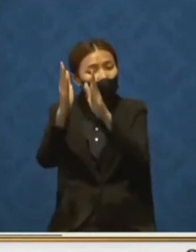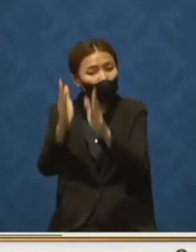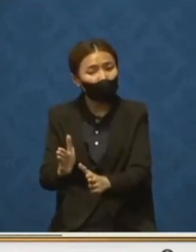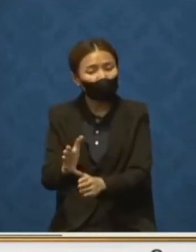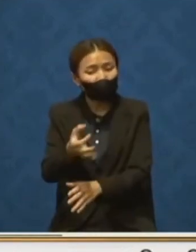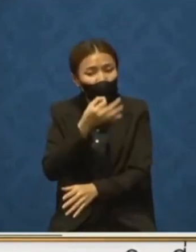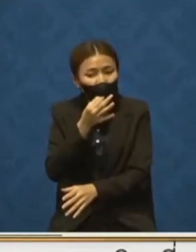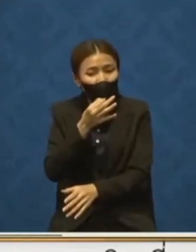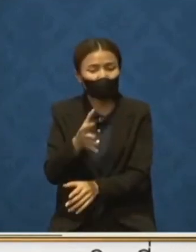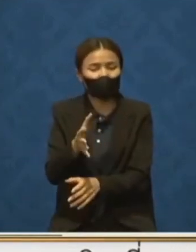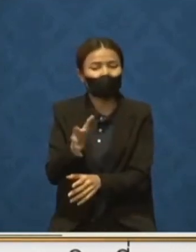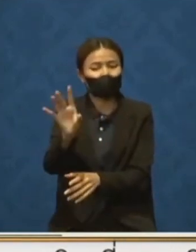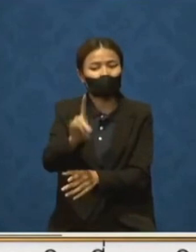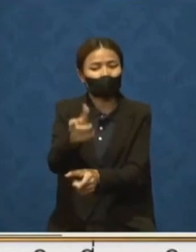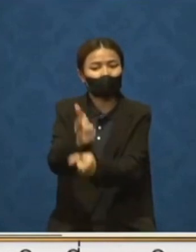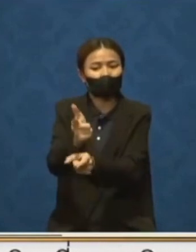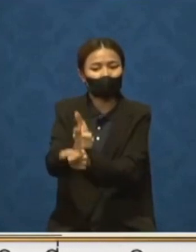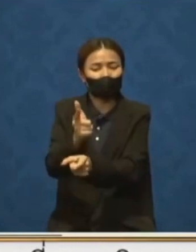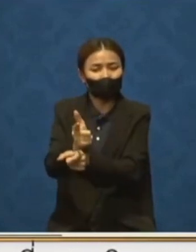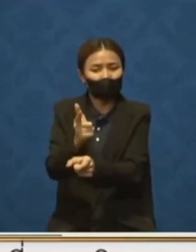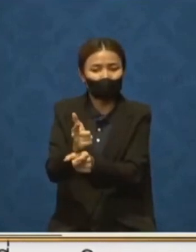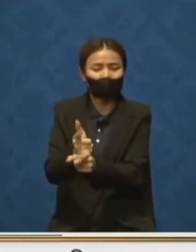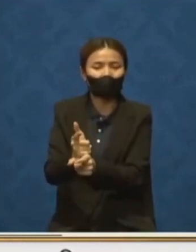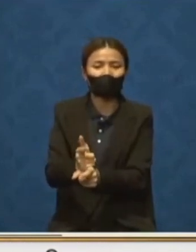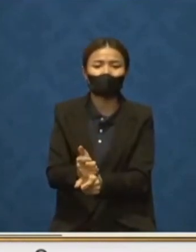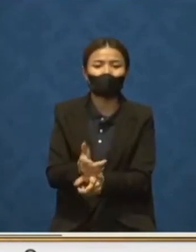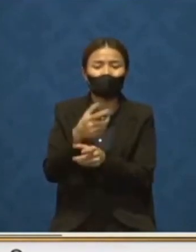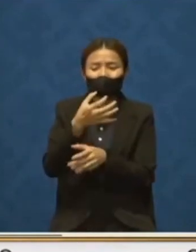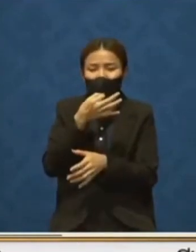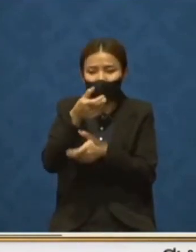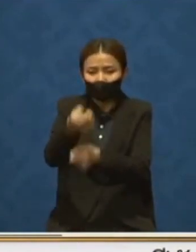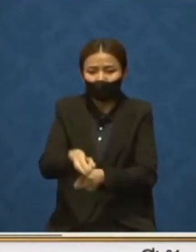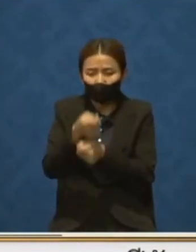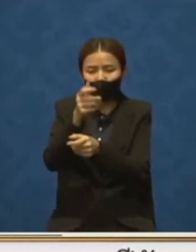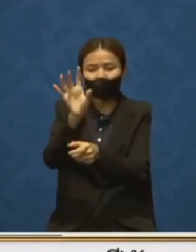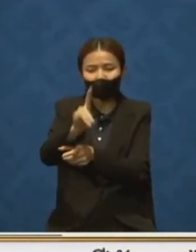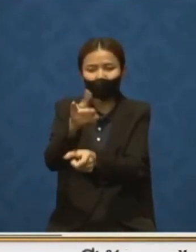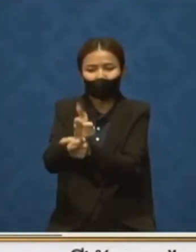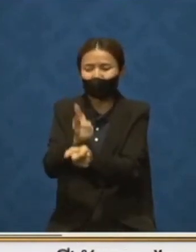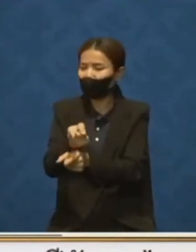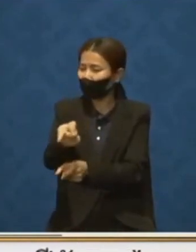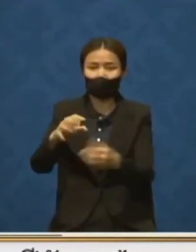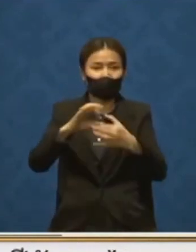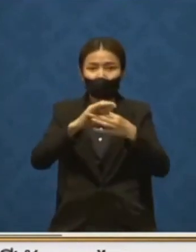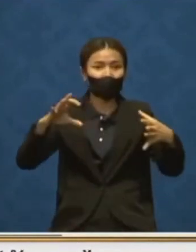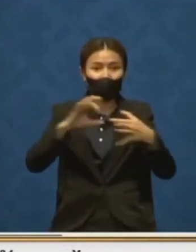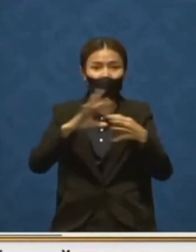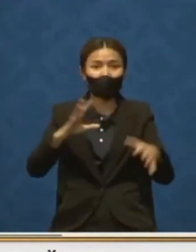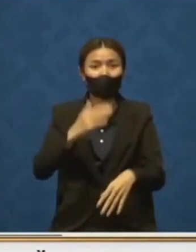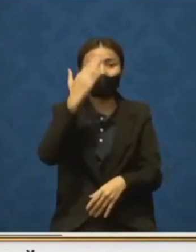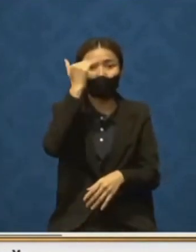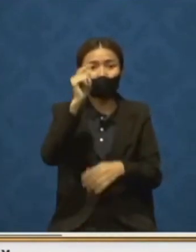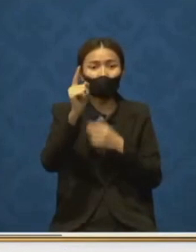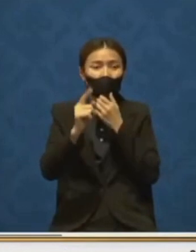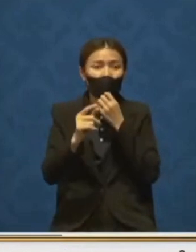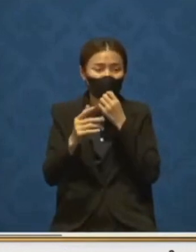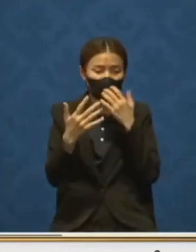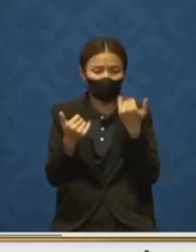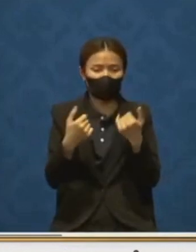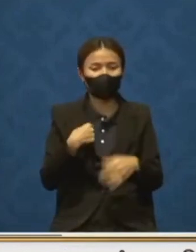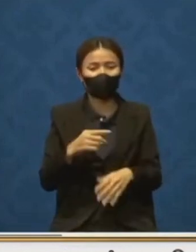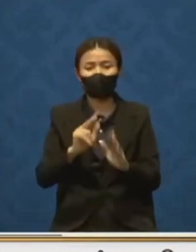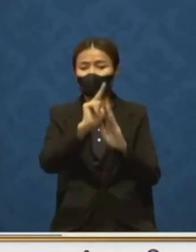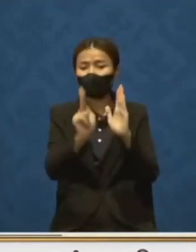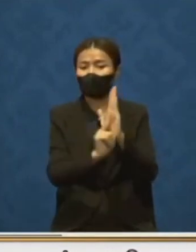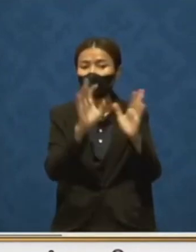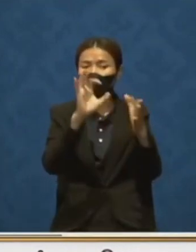ะได้ให้พี่น้องประชาชนทั้งหลายคลายความกังวลว่ากฎหมายที่ให้ต้องมีสัตวบาลควบคุ